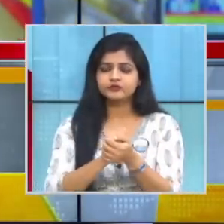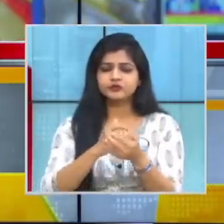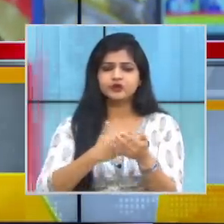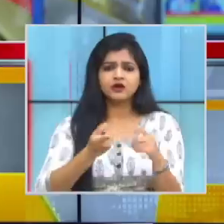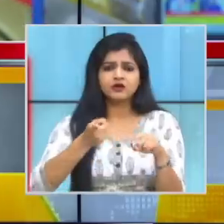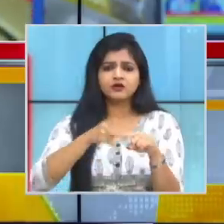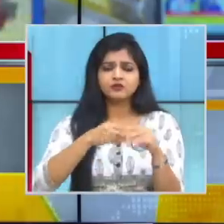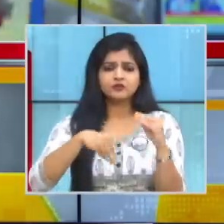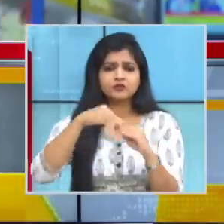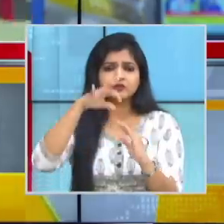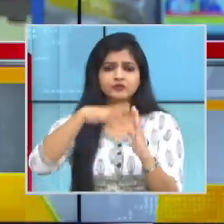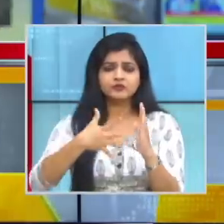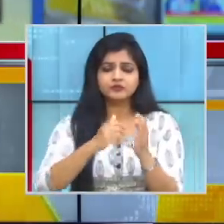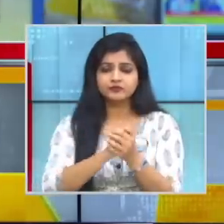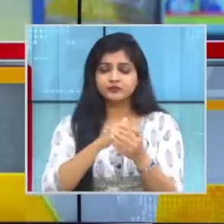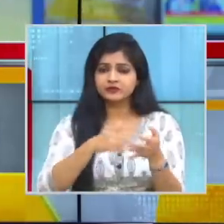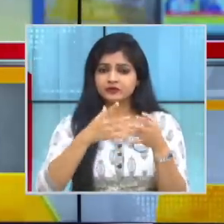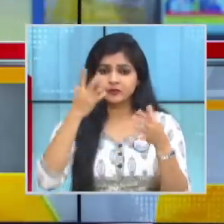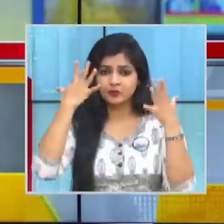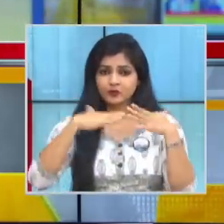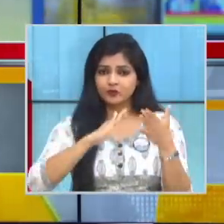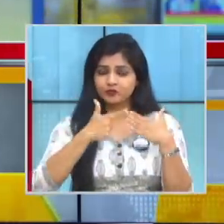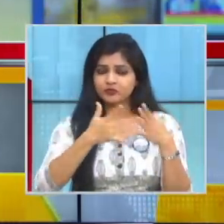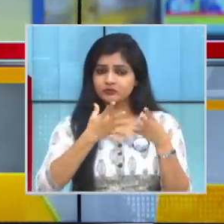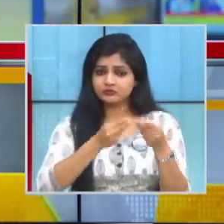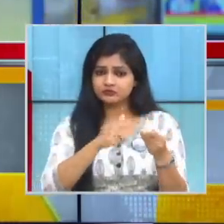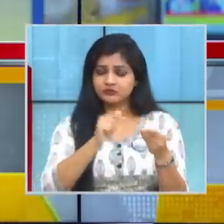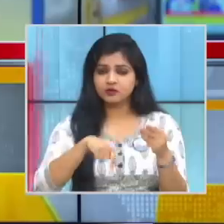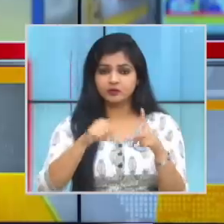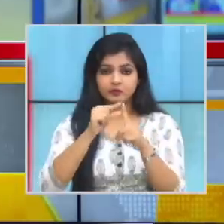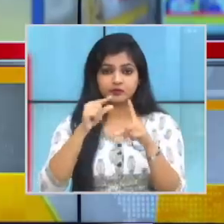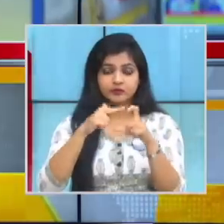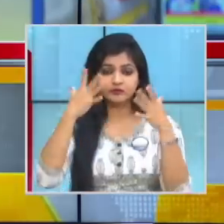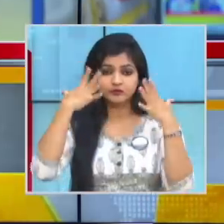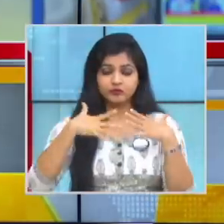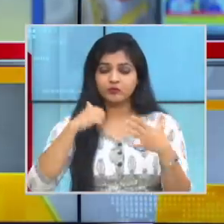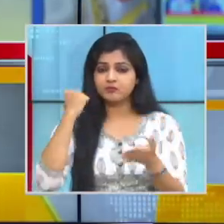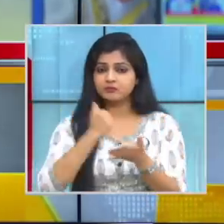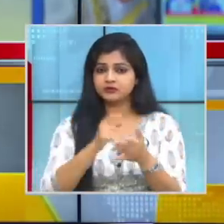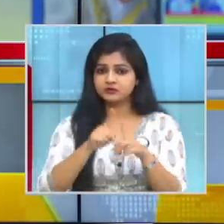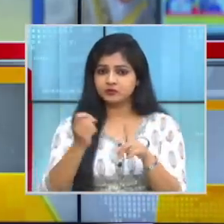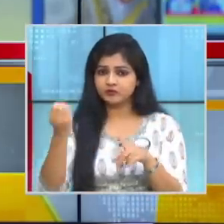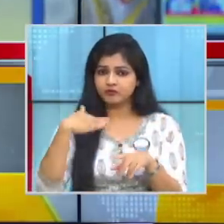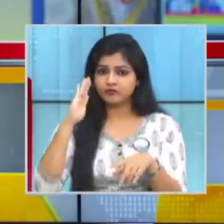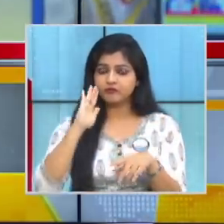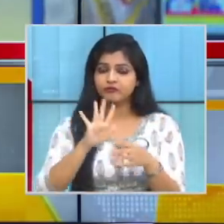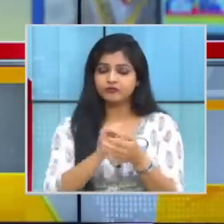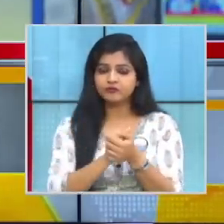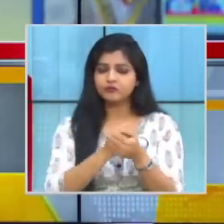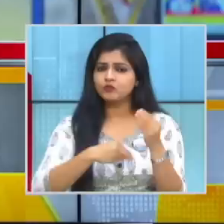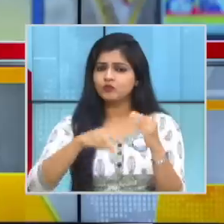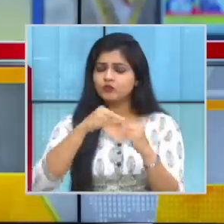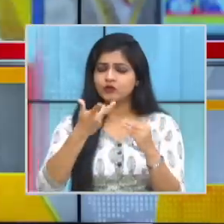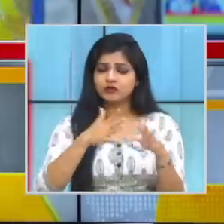സംഭവിച്ചത്? ഇത് അഴുകിയ നിലയിലായതിനാൽ PPE കിറ്റില്ലാതെ മാറ്റാൻ കഴിയില്ല എന്ന് ദൗത്യസംഘം, തെരച്ചിൽ സംഘം അറിയിച്ചതായി അറിയുന്നു. കൂടുതൽ